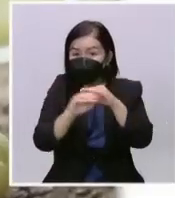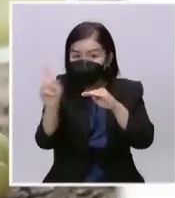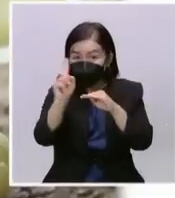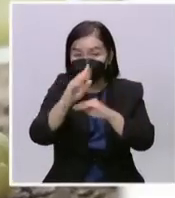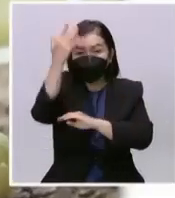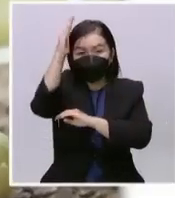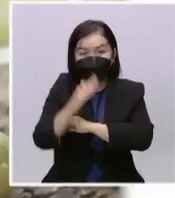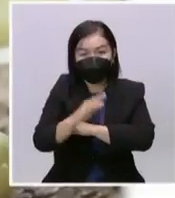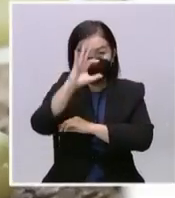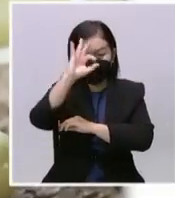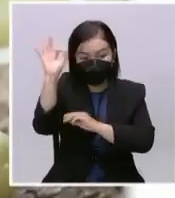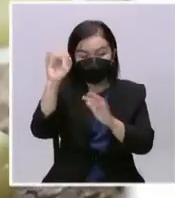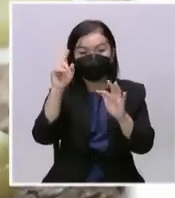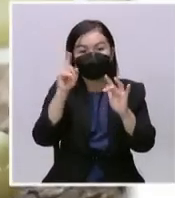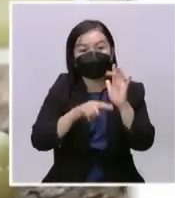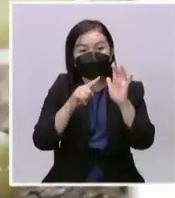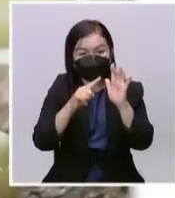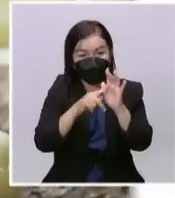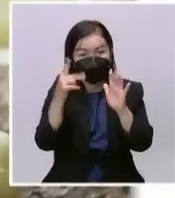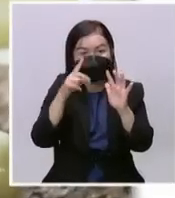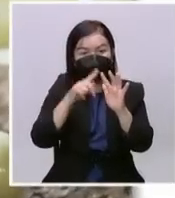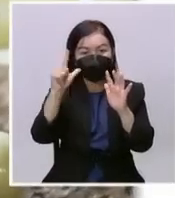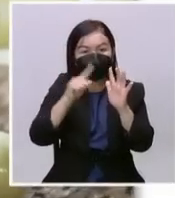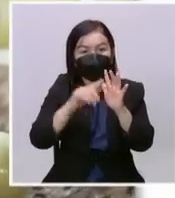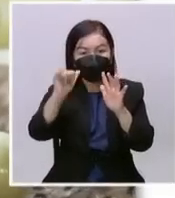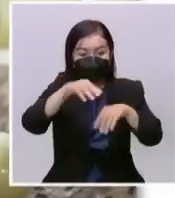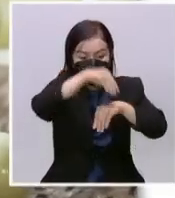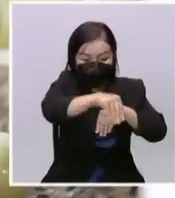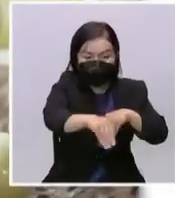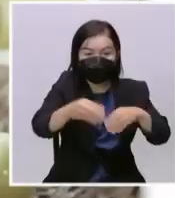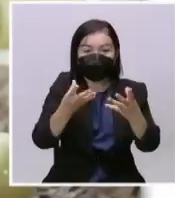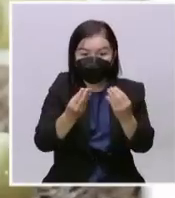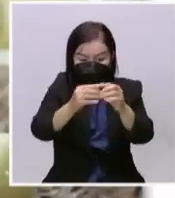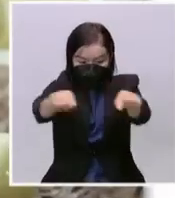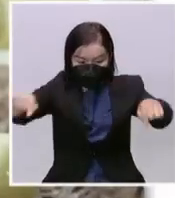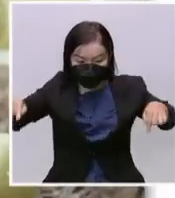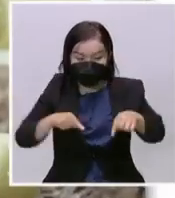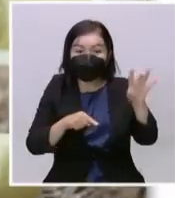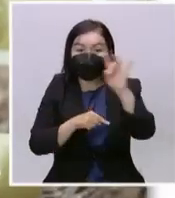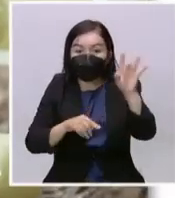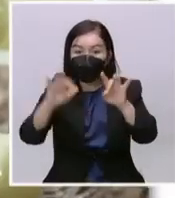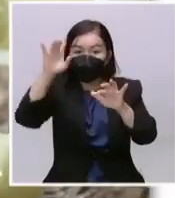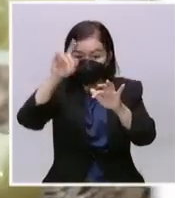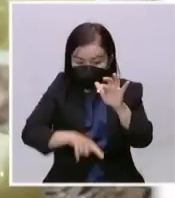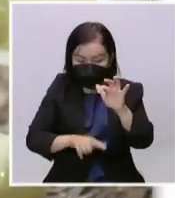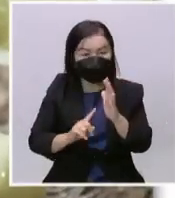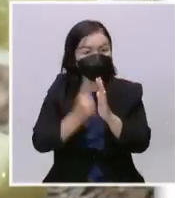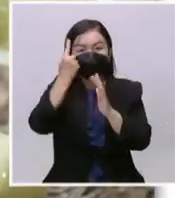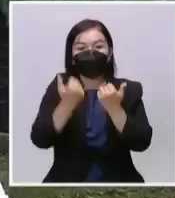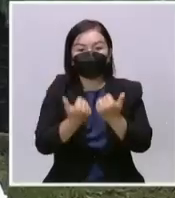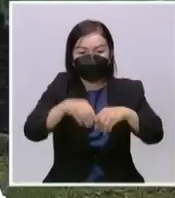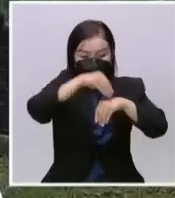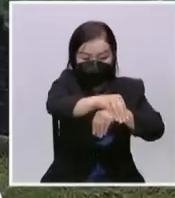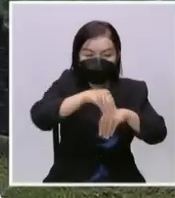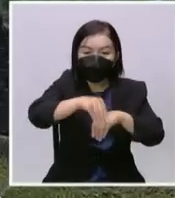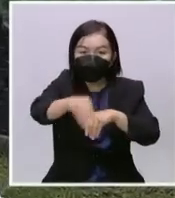ร100ไร่ที่จังหวัดสระบุรีโดยจะใช้เวลา100วันนับจากวันนี้พร้อมกับผลิตยาฟ้าทล